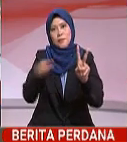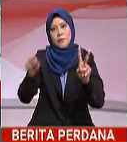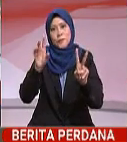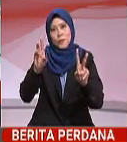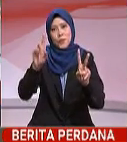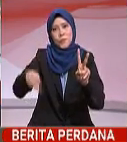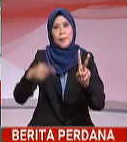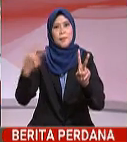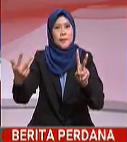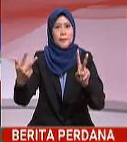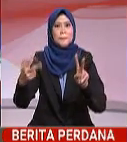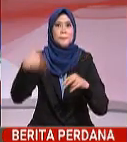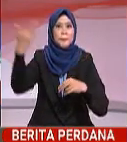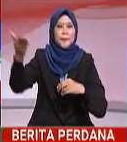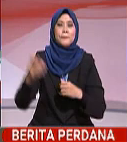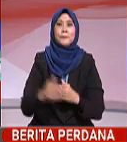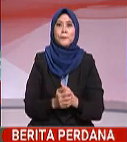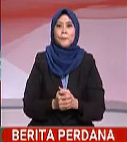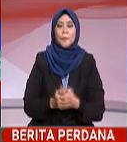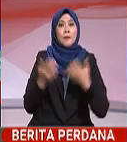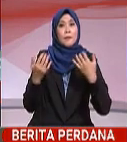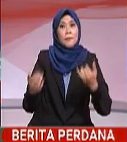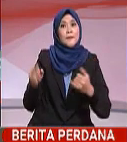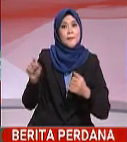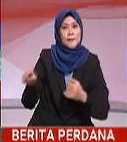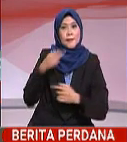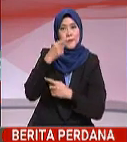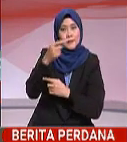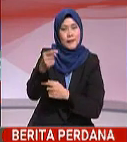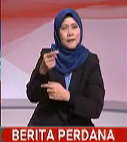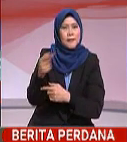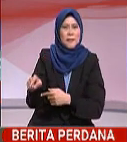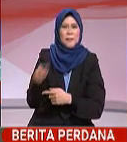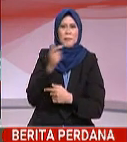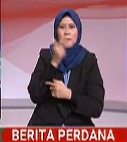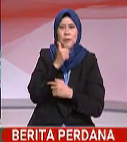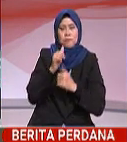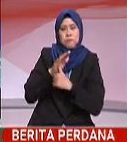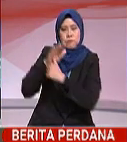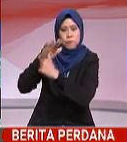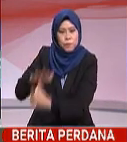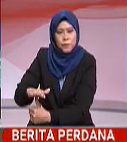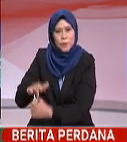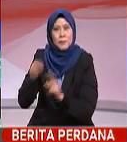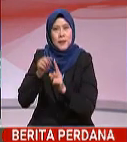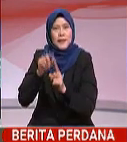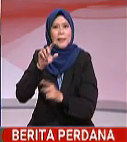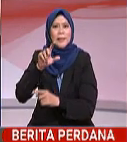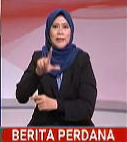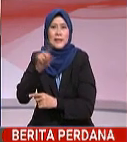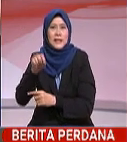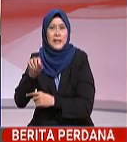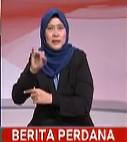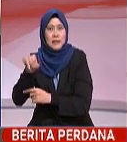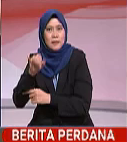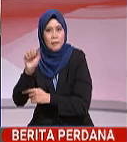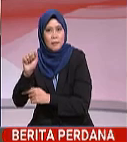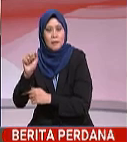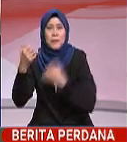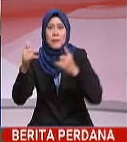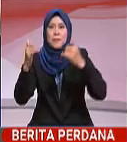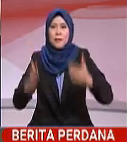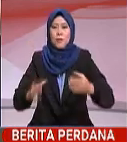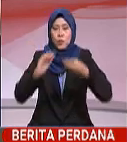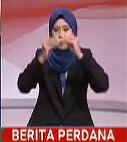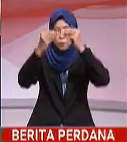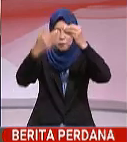7 Mac depan. Buat masa ini, Chun Han menjelaskan dia tidak mahu memberikan tekanan kepada Li Zijia dan berharap pemain nombor 11